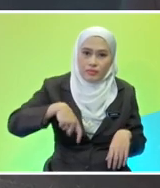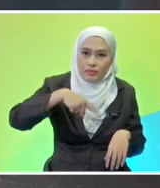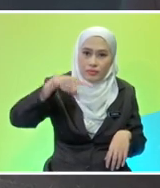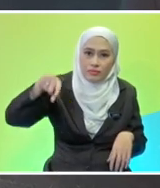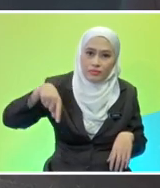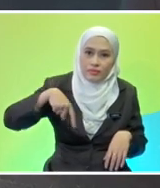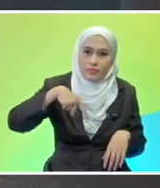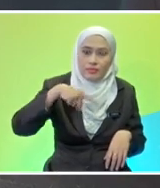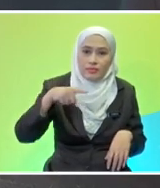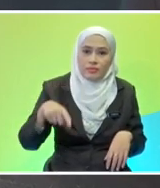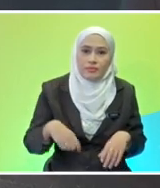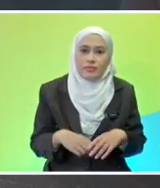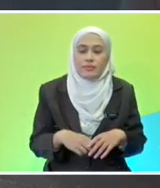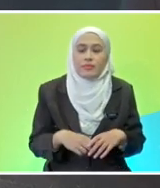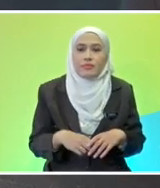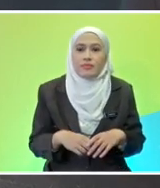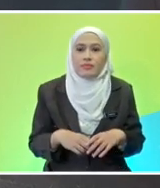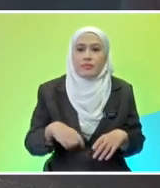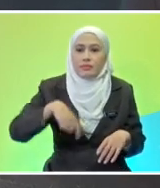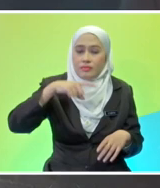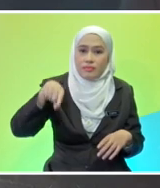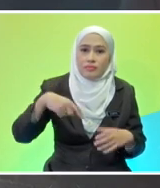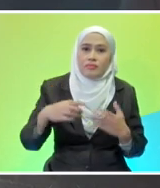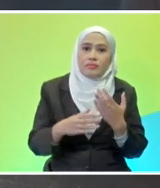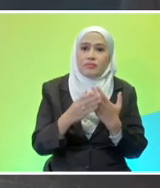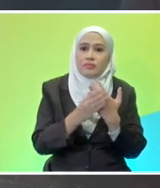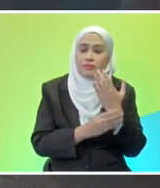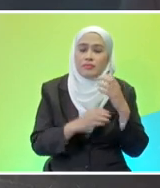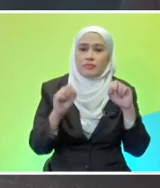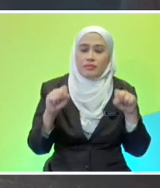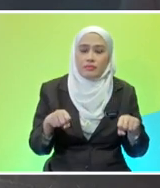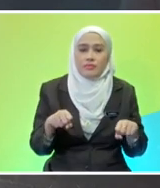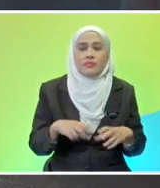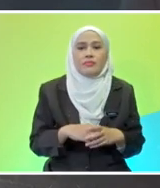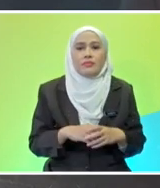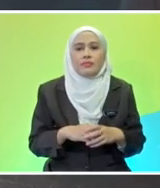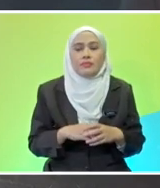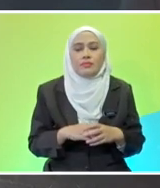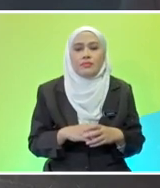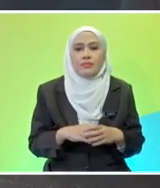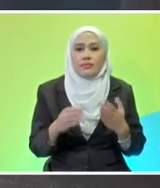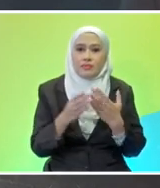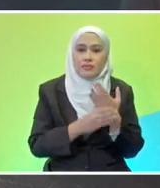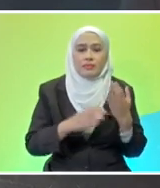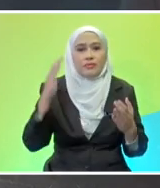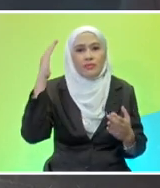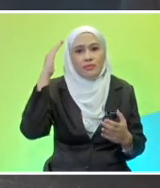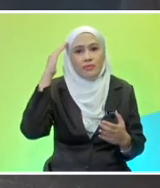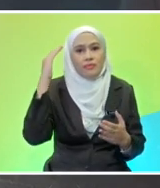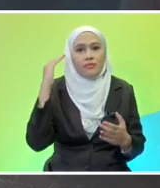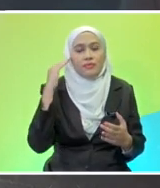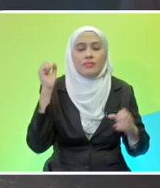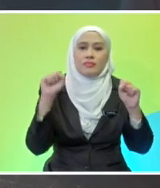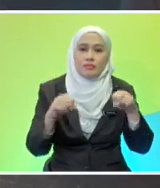masalah. Kalau nak pusingkan tangan pun boleh, tak ada masalah. Dia masih lagi pusing, betul tak? Kita nak pusing kepala kita pun tak ada masalah. Dia masih